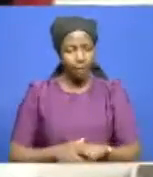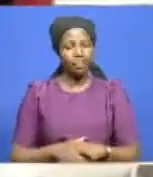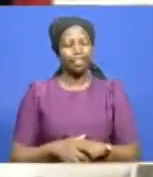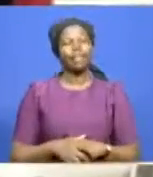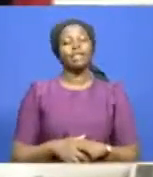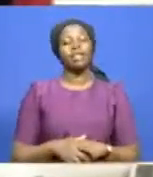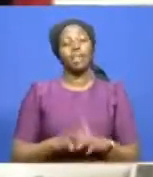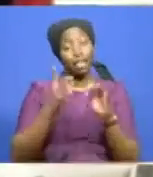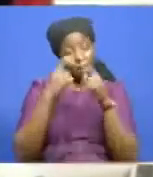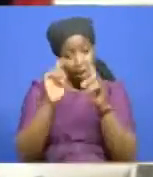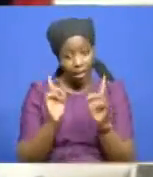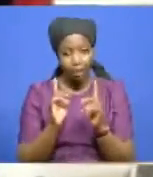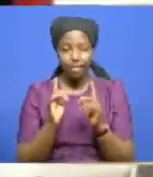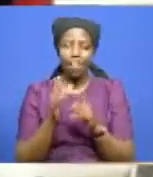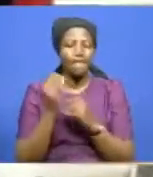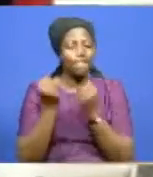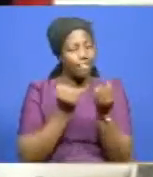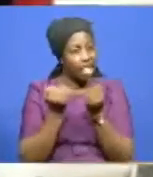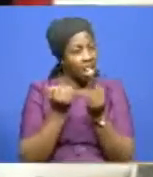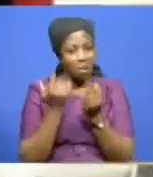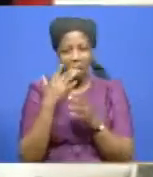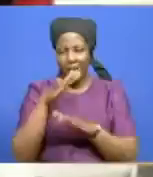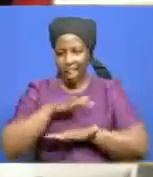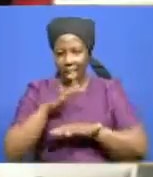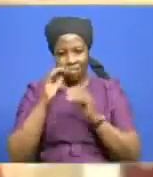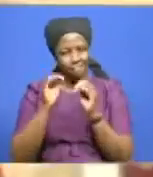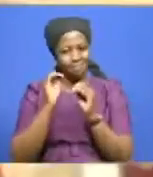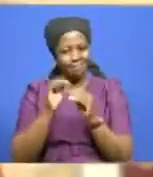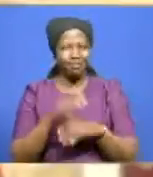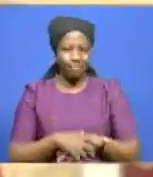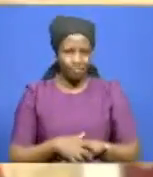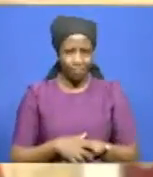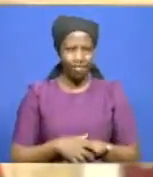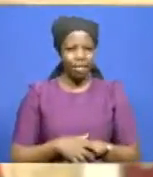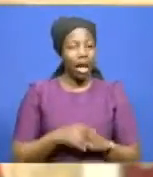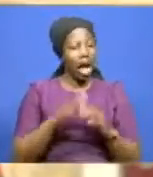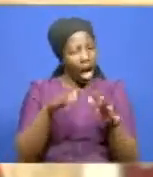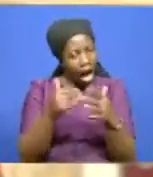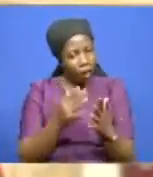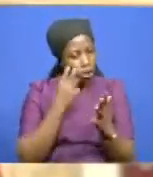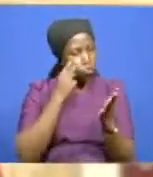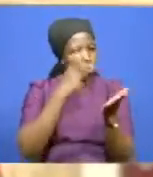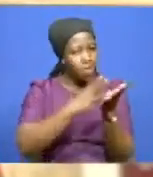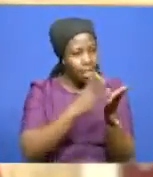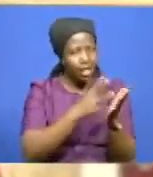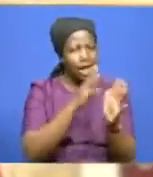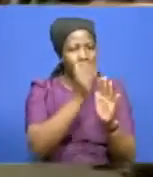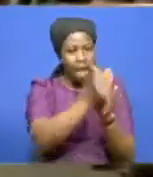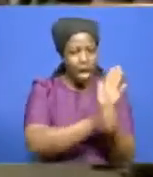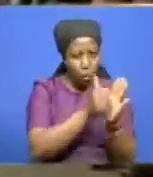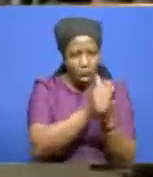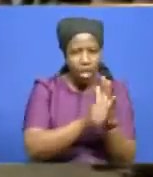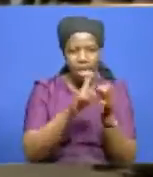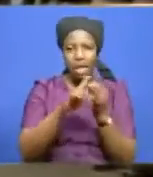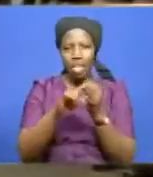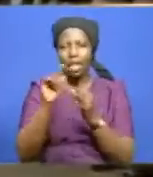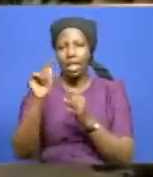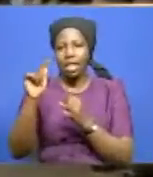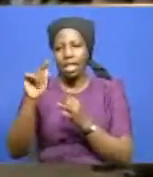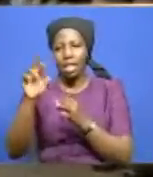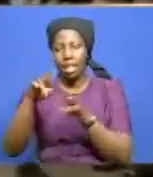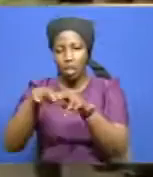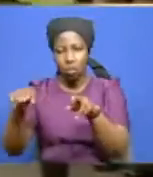Hata hivyo, uhaba wa magari ya uchukuzi wa umma jinsi ilivyoshuhudiwa katika vituo vya Railways na T-Room uliyafanya magari machache